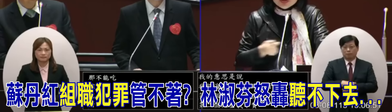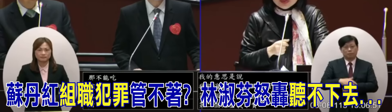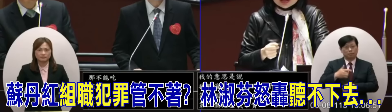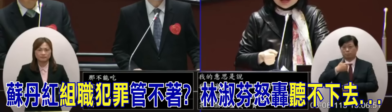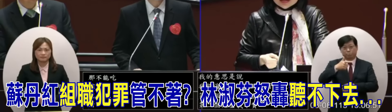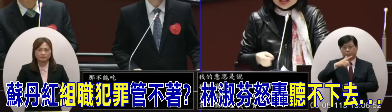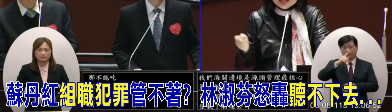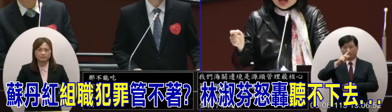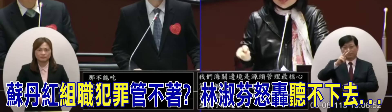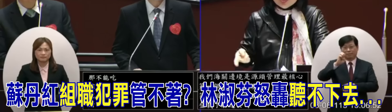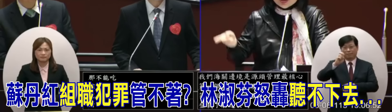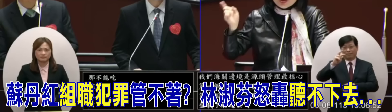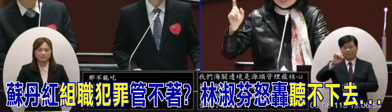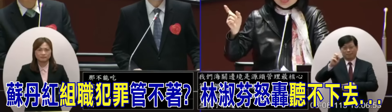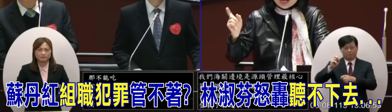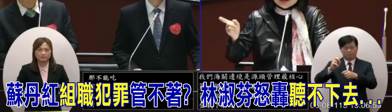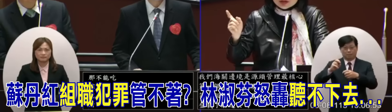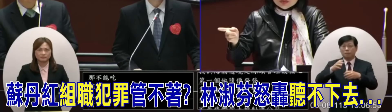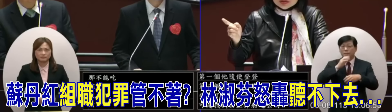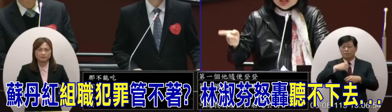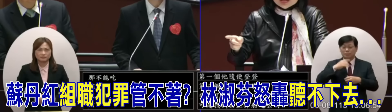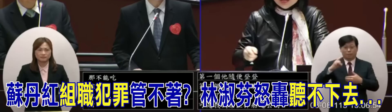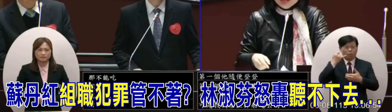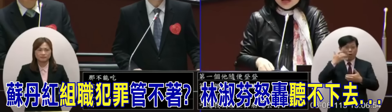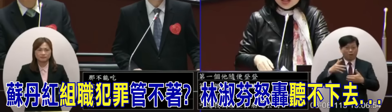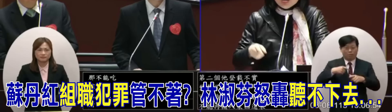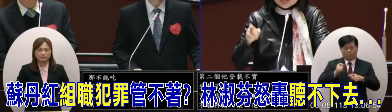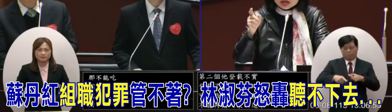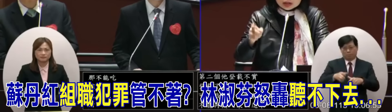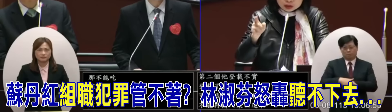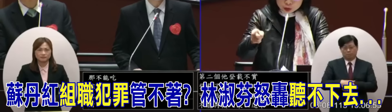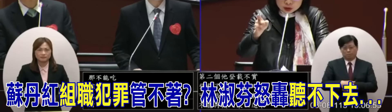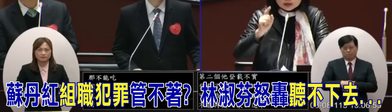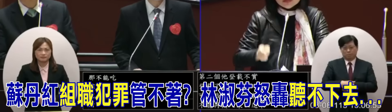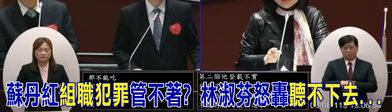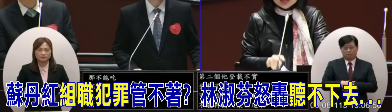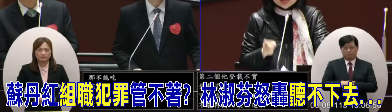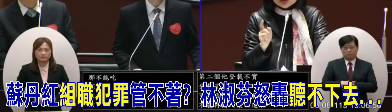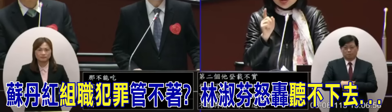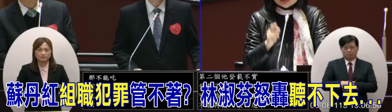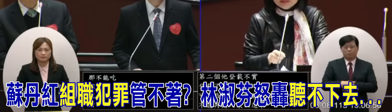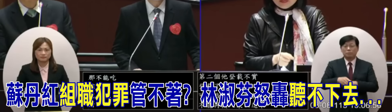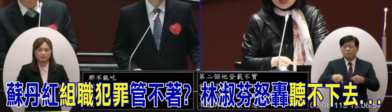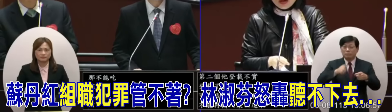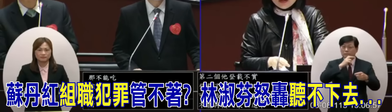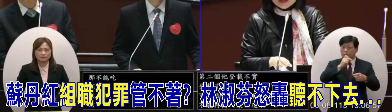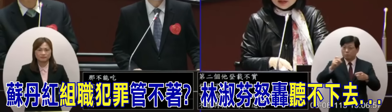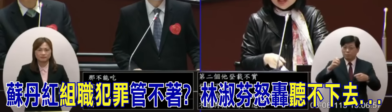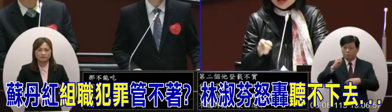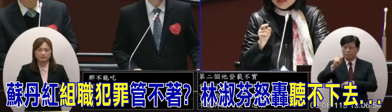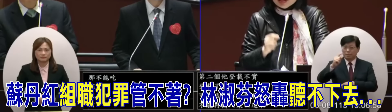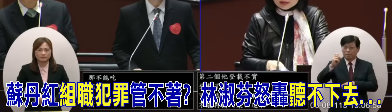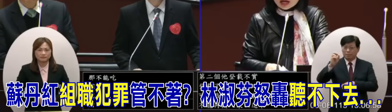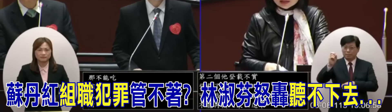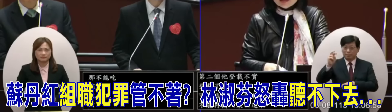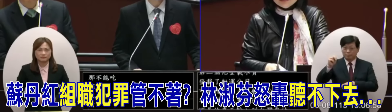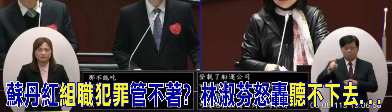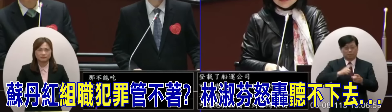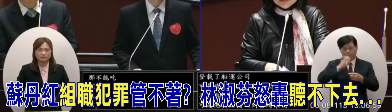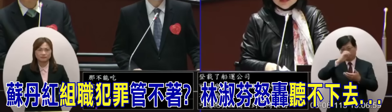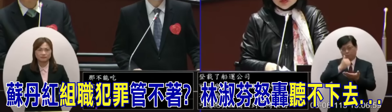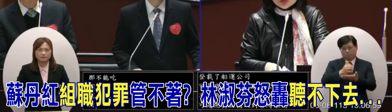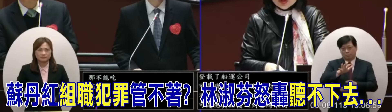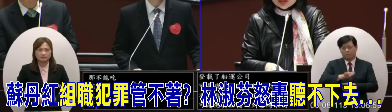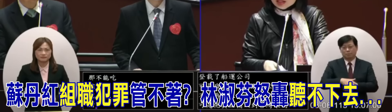开封食品啊，是叫做龙海同济，叫 Eastron， 其实你们也有查